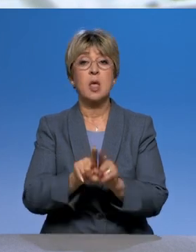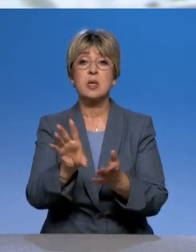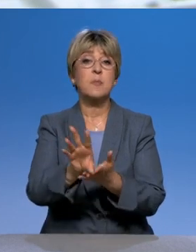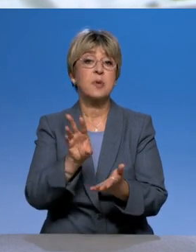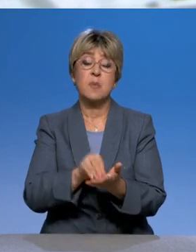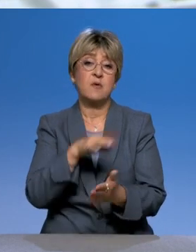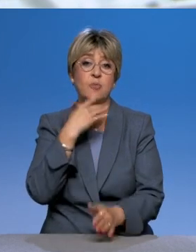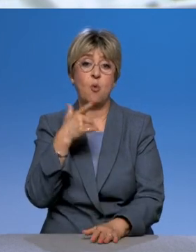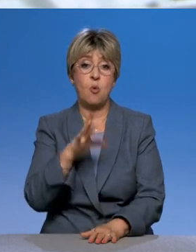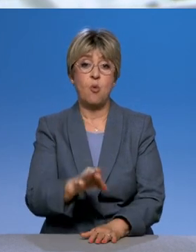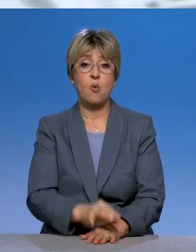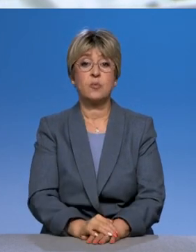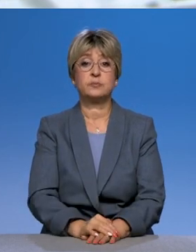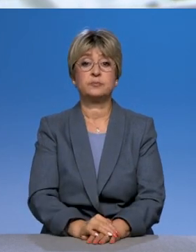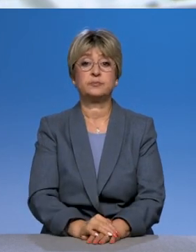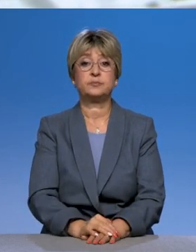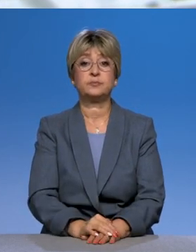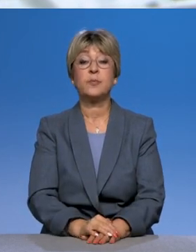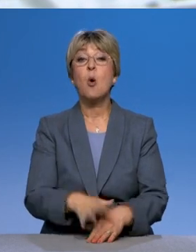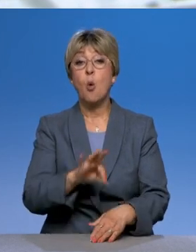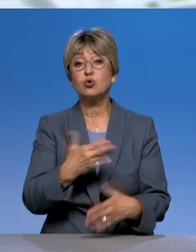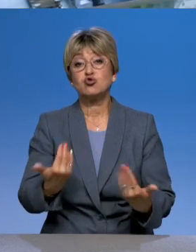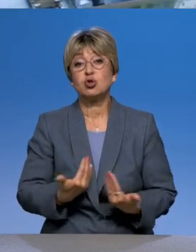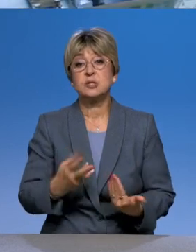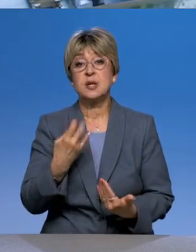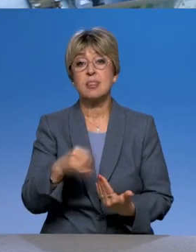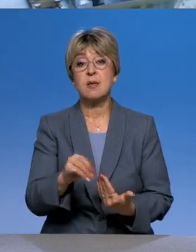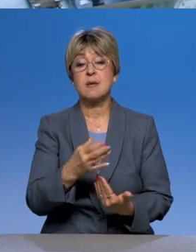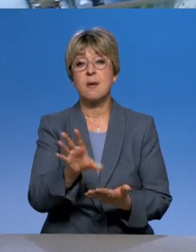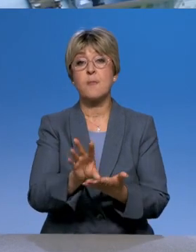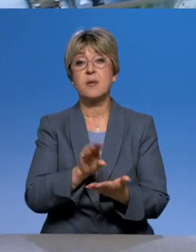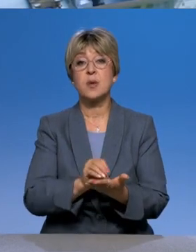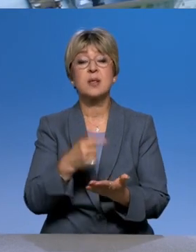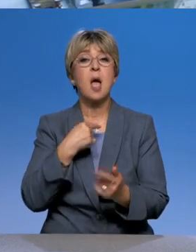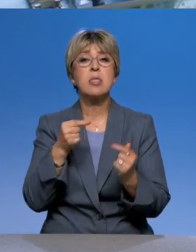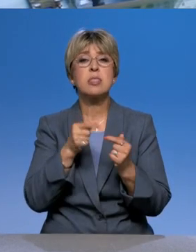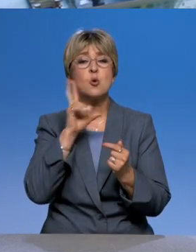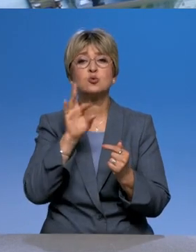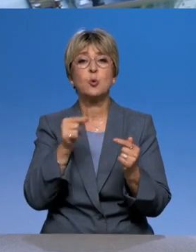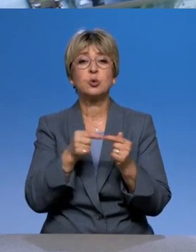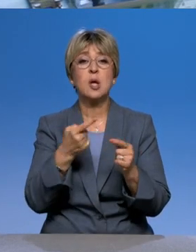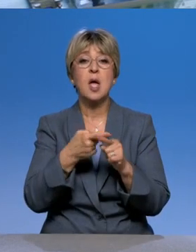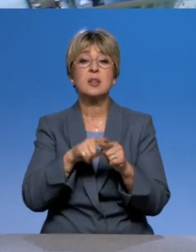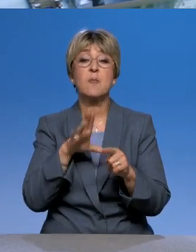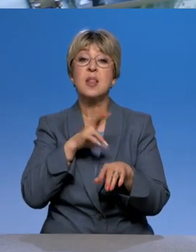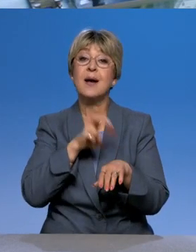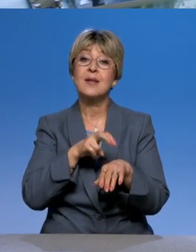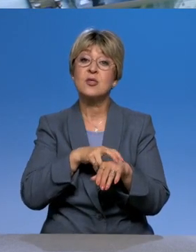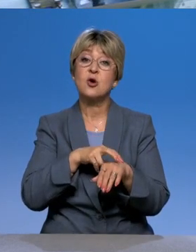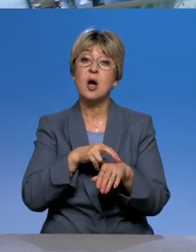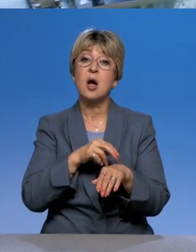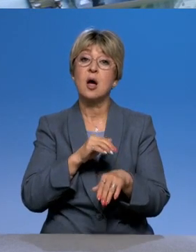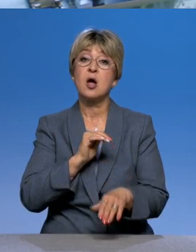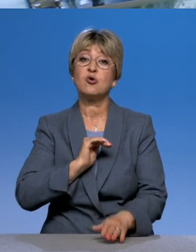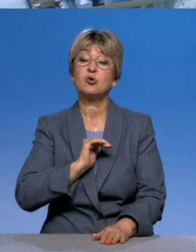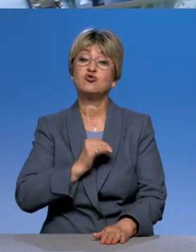Я имею в каком плане хороший? Он действительно вот жизненный пример. А я только не уточнил, не успел. Это была клиника частная